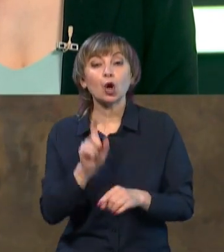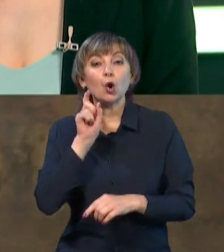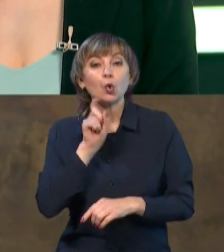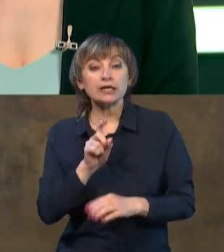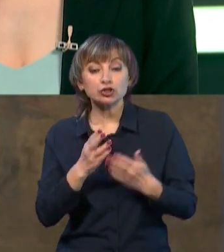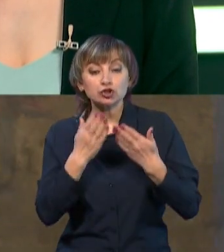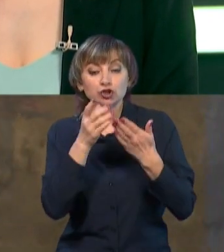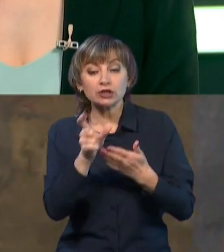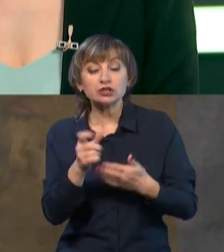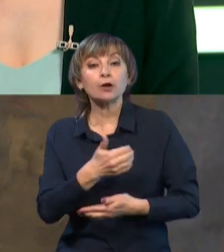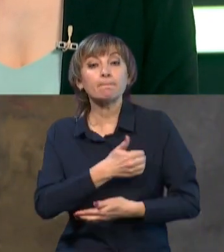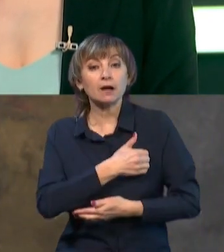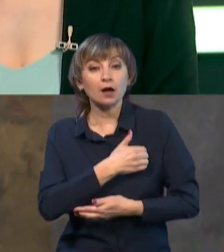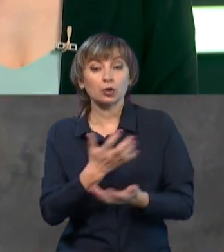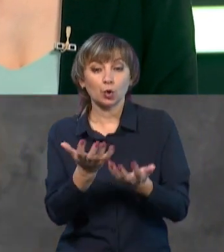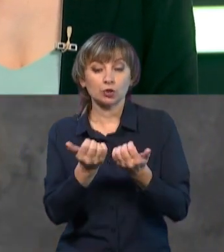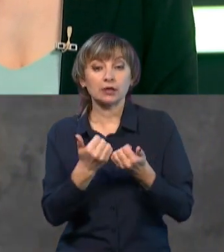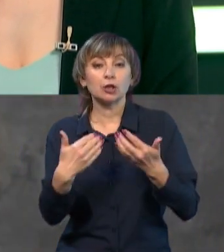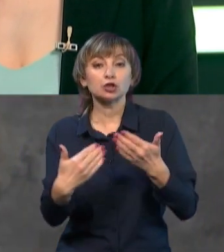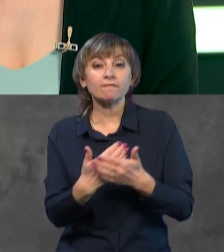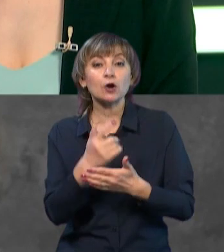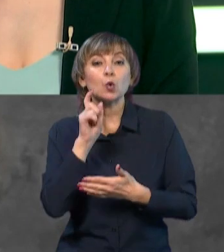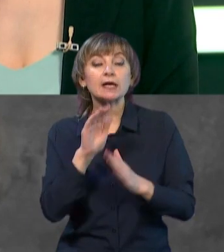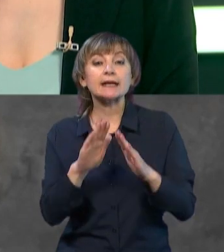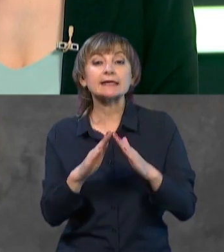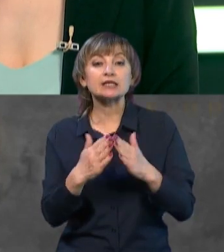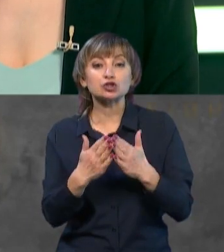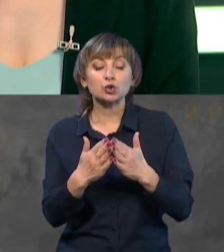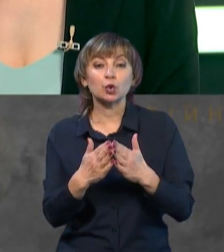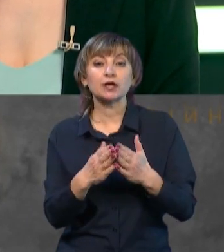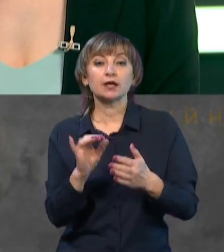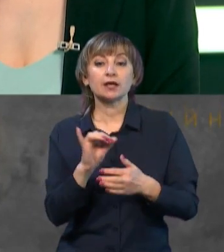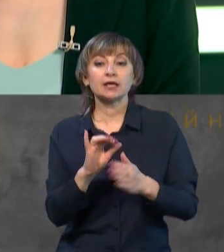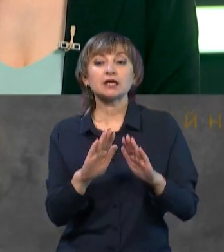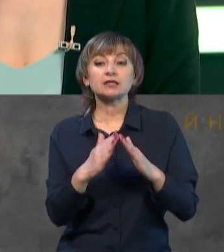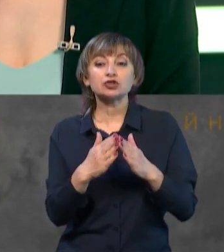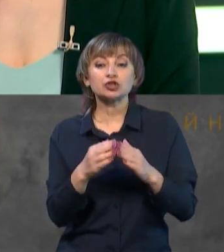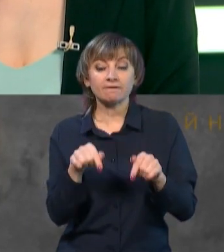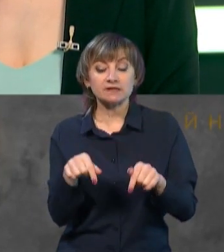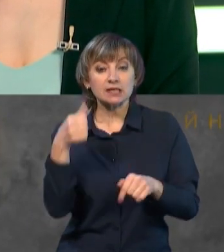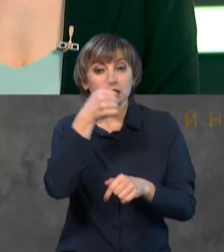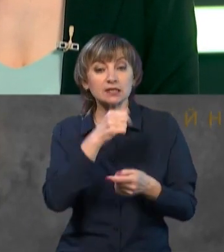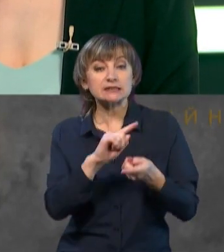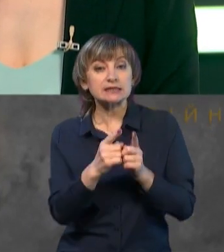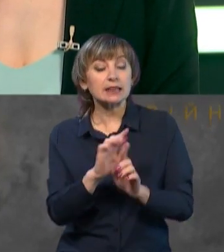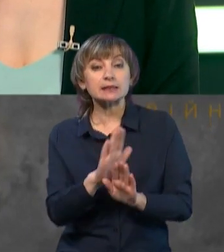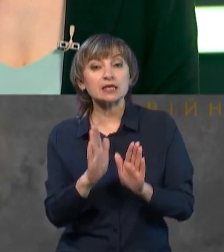українські читачі прагнуть отримувати нову українську книжку. І книжка в цей рік стала не